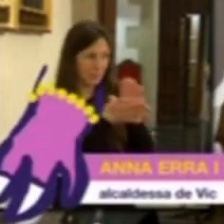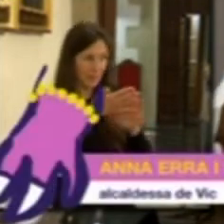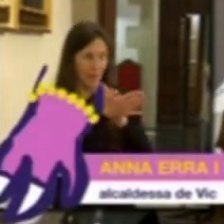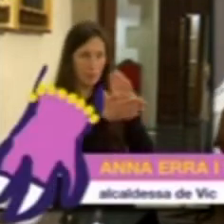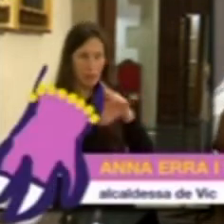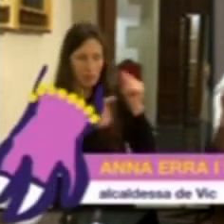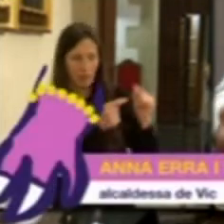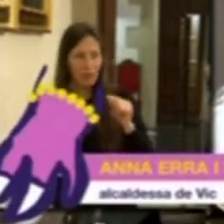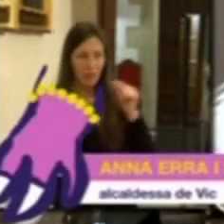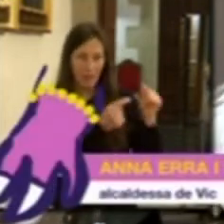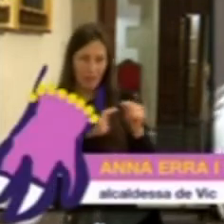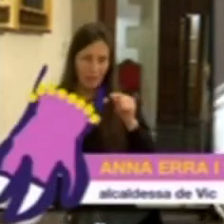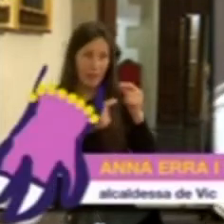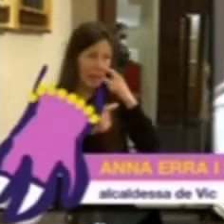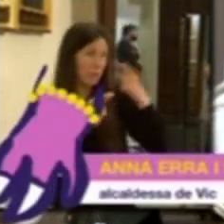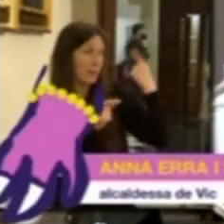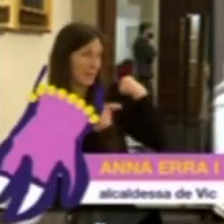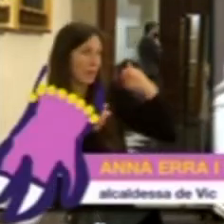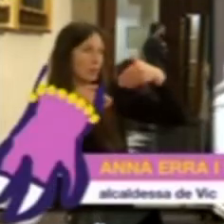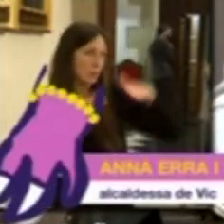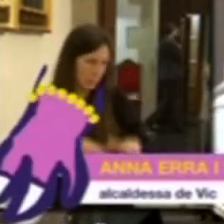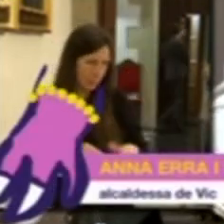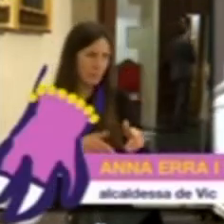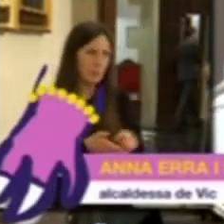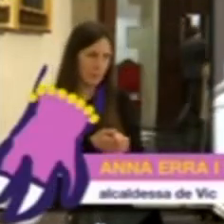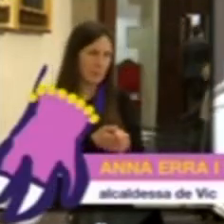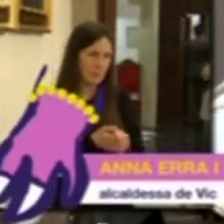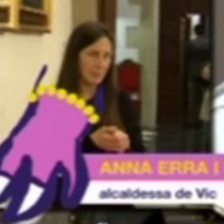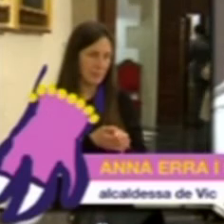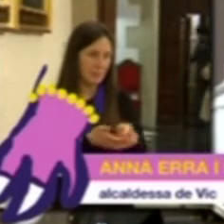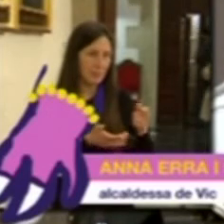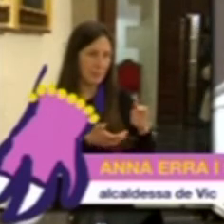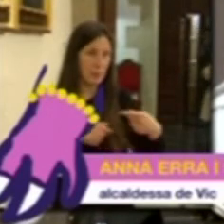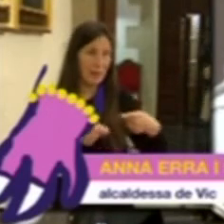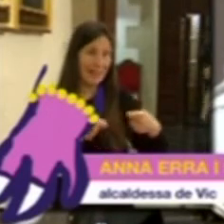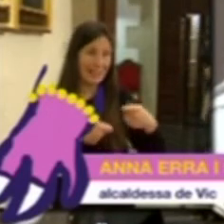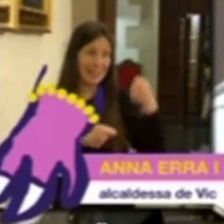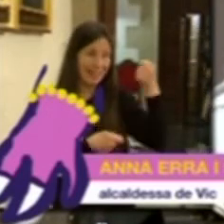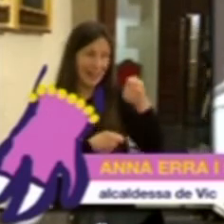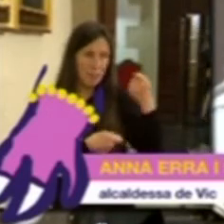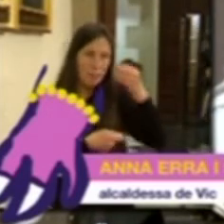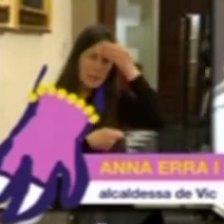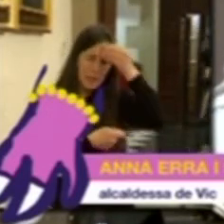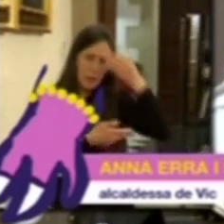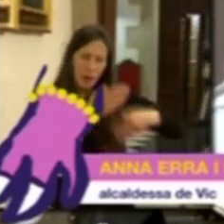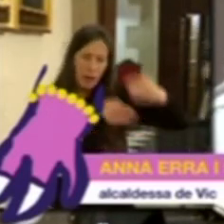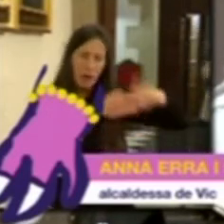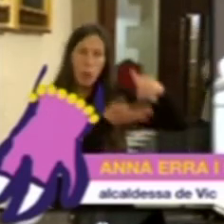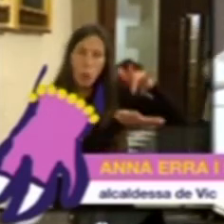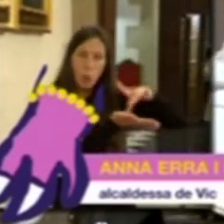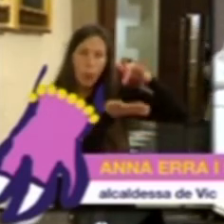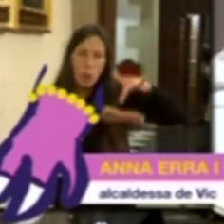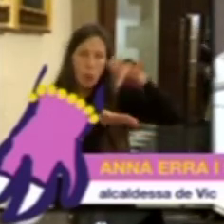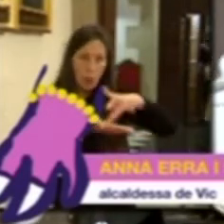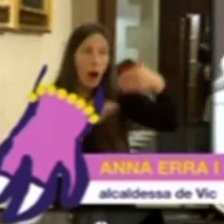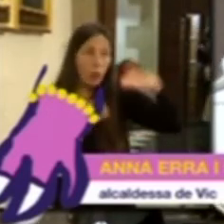hagut, diguem-ne, d'anul·lar, doncs, al llarg de la història el Mercat del Ram, ho he mirat enrere i ho vam mirar-ho per veure si això ens havia passat altres vegades, i